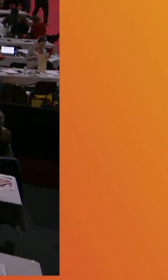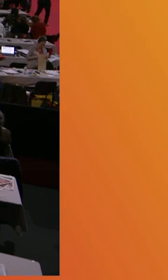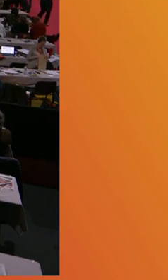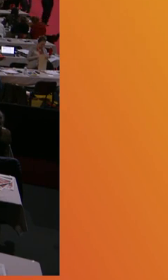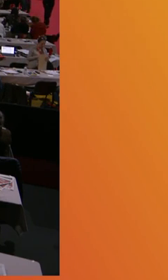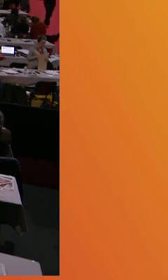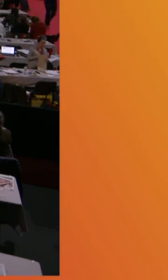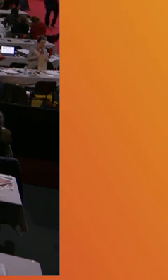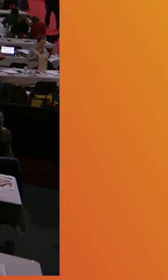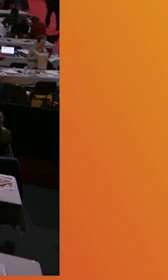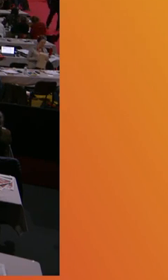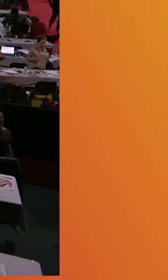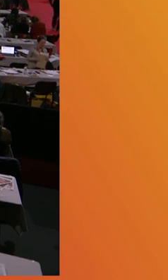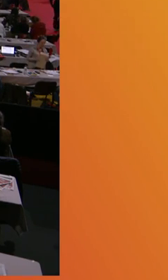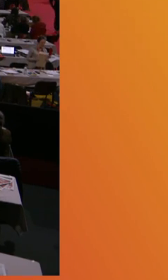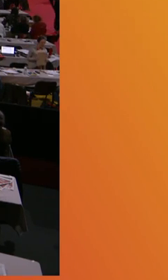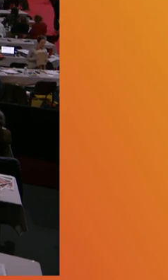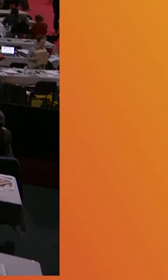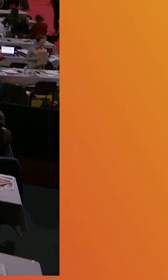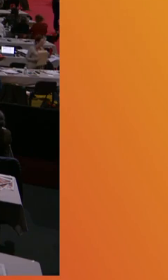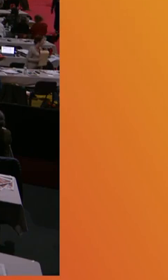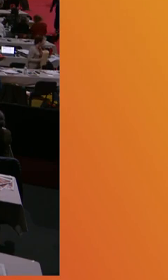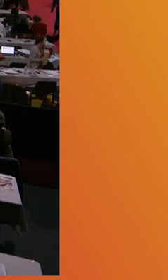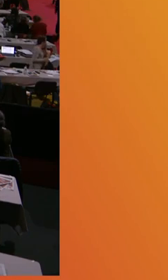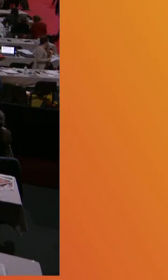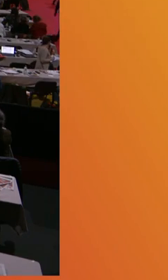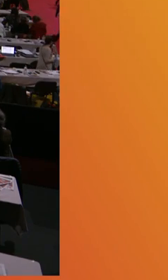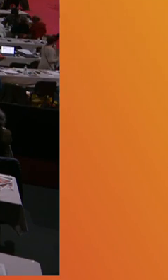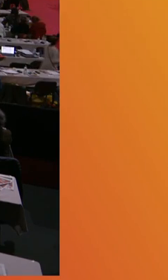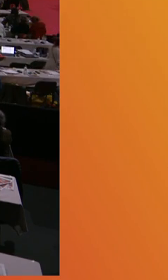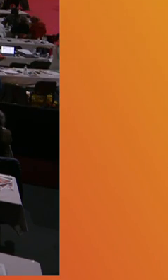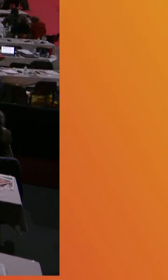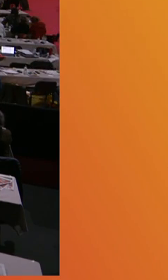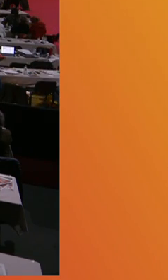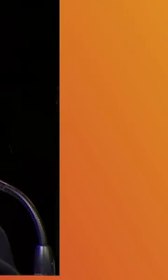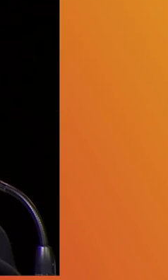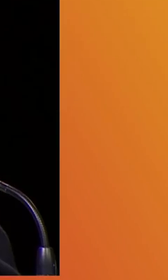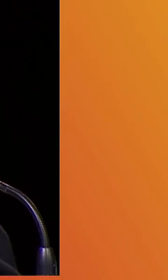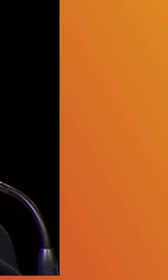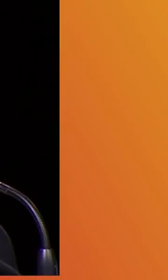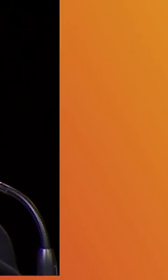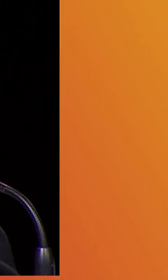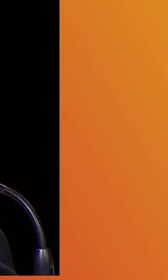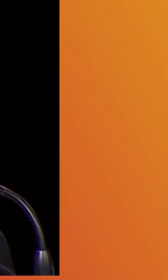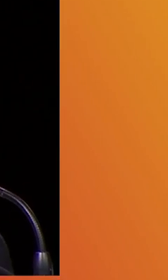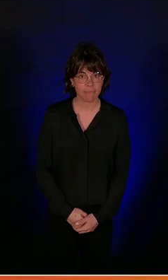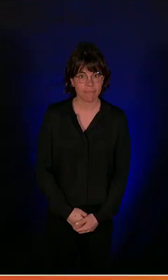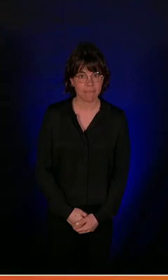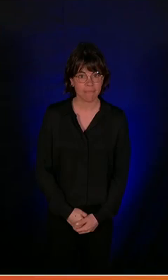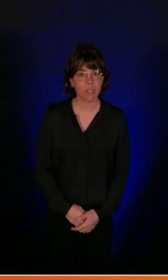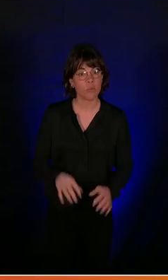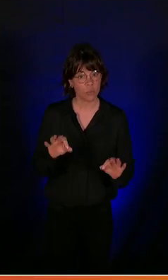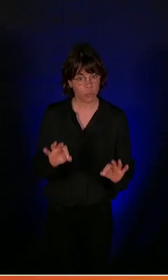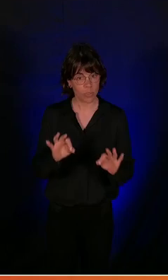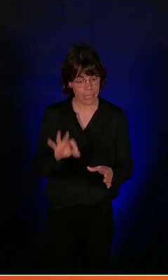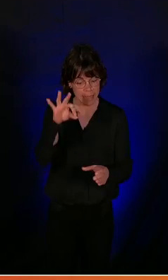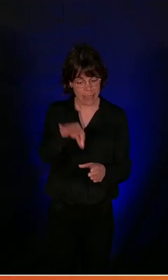ce le le 3 sur le thème 3 il y en a de le V le vote